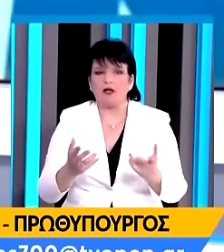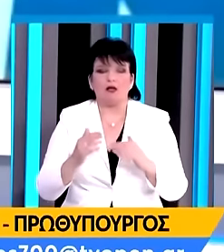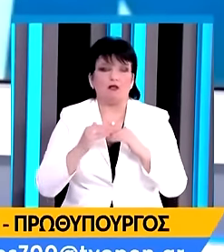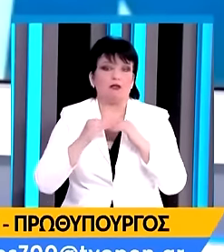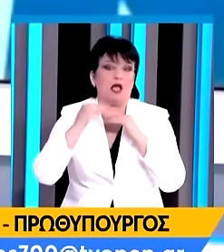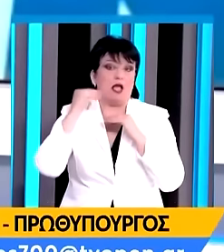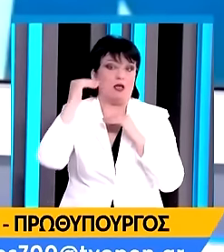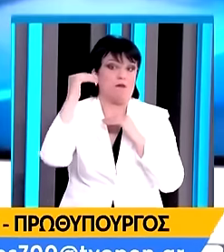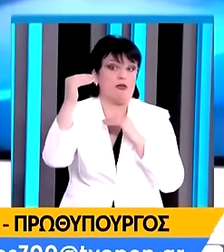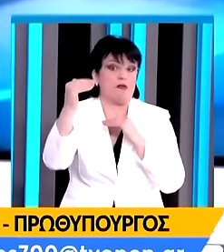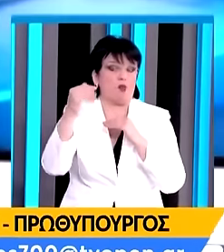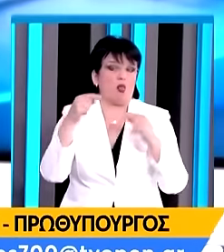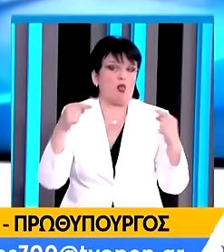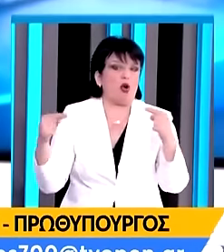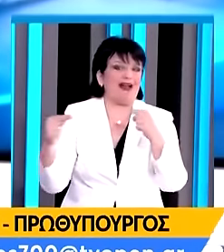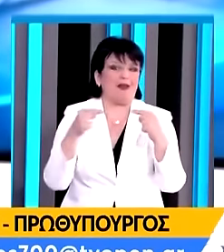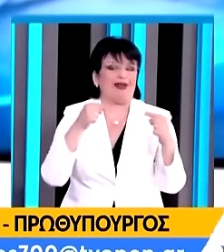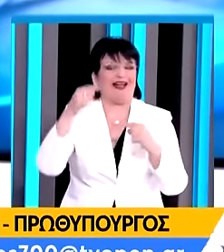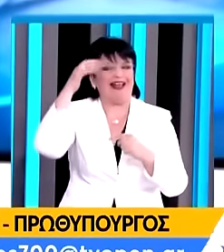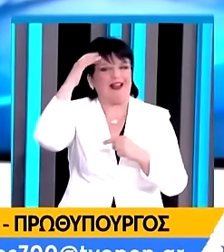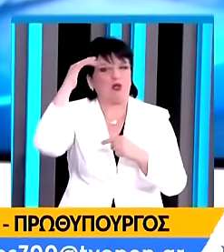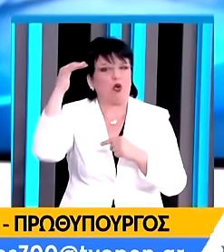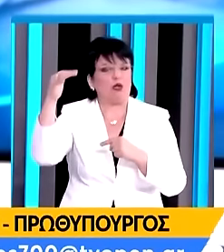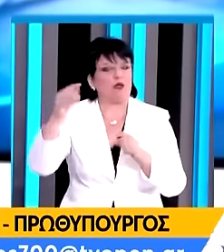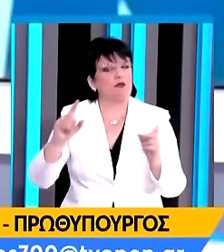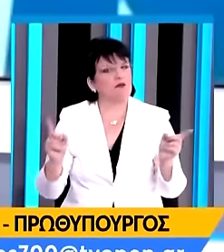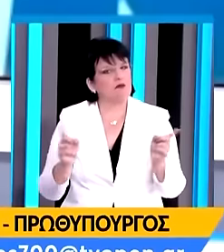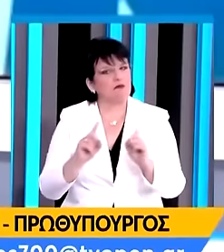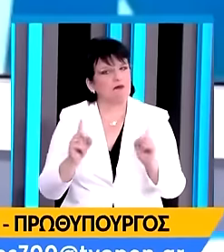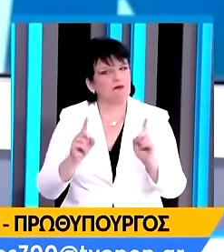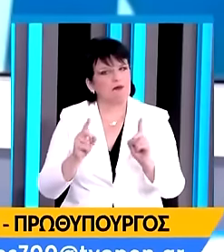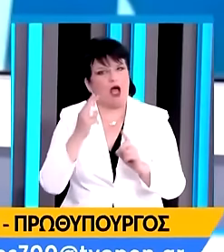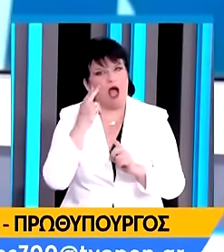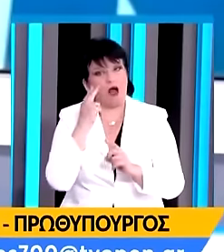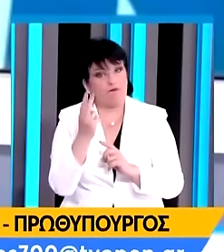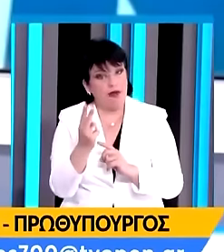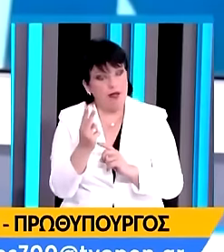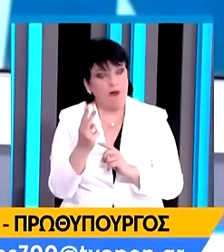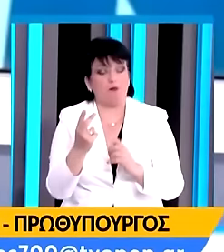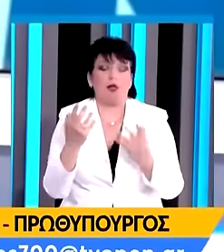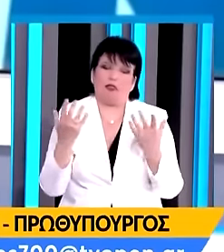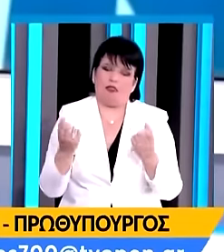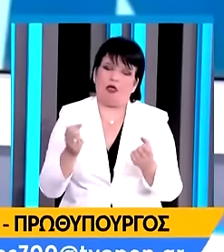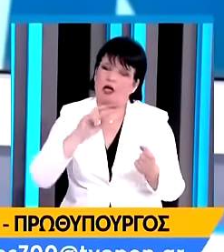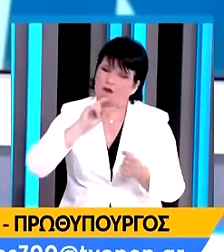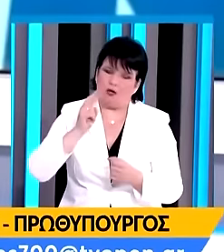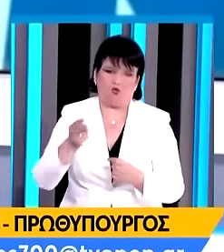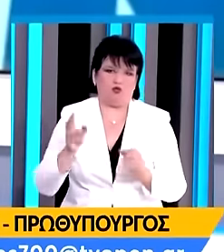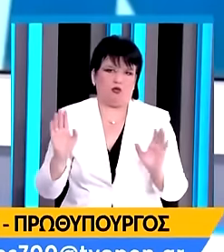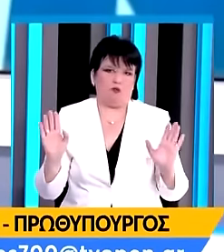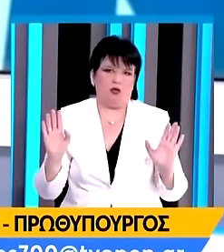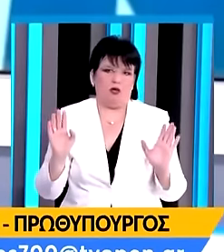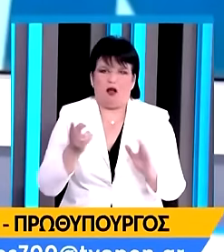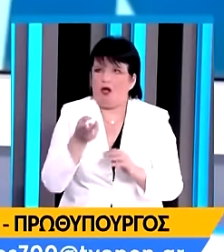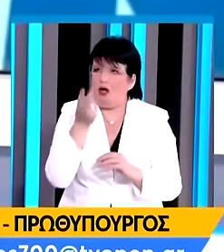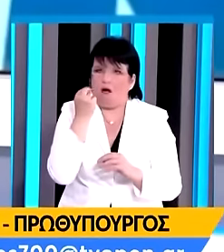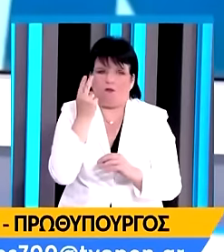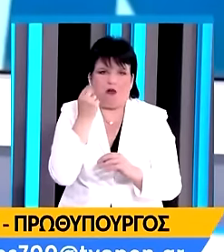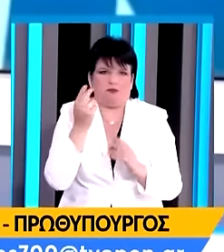επίπεδο κλιμάκωσης ρητορικής. Μα δεν τη βλέπουμε. Αν τη βλέπαμε, θα υπήρχε αντίδραση. Αλλά δεν τη βλέπουμε. Ας είμαστε εδώ πέρα και